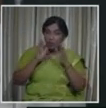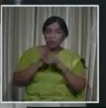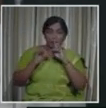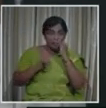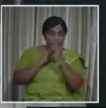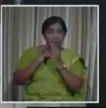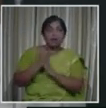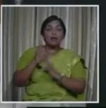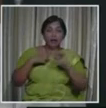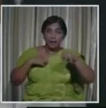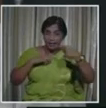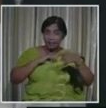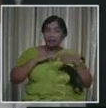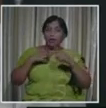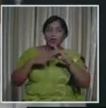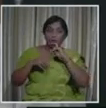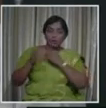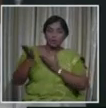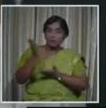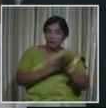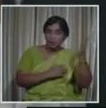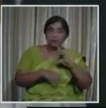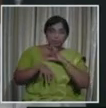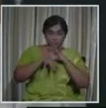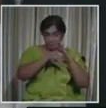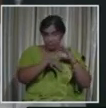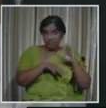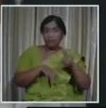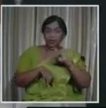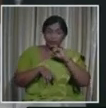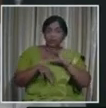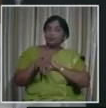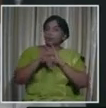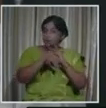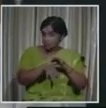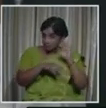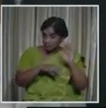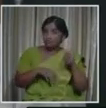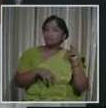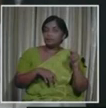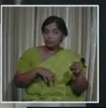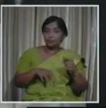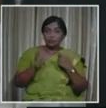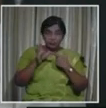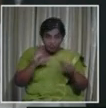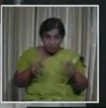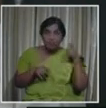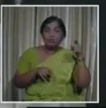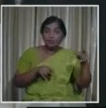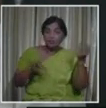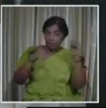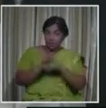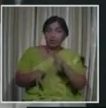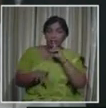මන්ත්‍රීවරුන්ට හෙට අනිද්දා අධිකරණයට ඉදිරිපත් කරන්න කියලා කියන තියෙනවා. හෙට අනිද්දා අධිකරණයට ඉදිරිපත් කරලා ඔවුන්ට අප ලැබුණොත් ඔබ තමුන්නා සරමෙන් නැගිටලා